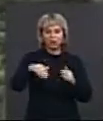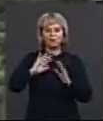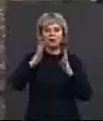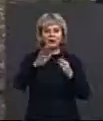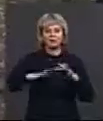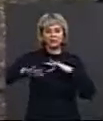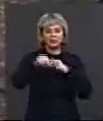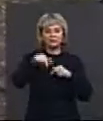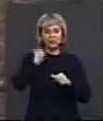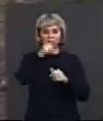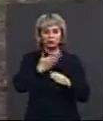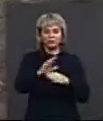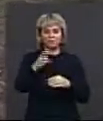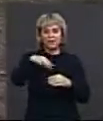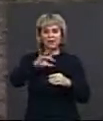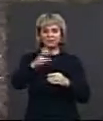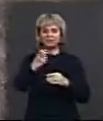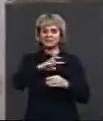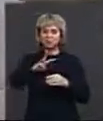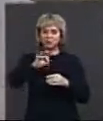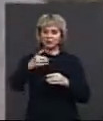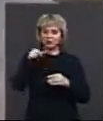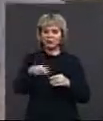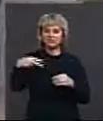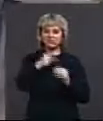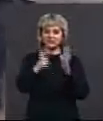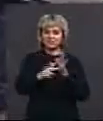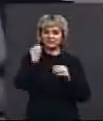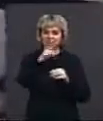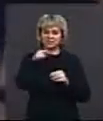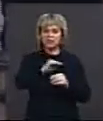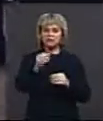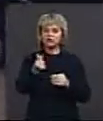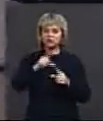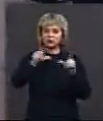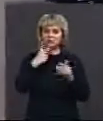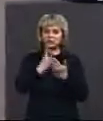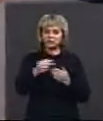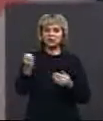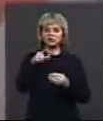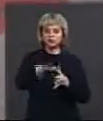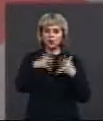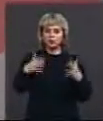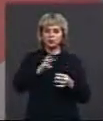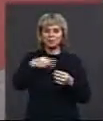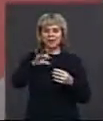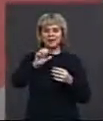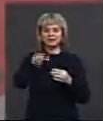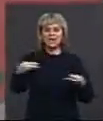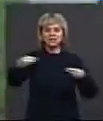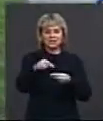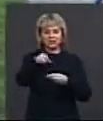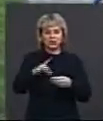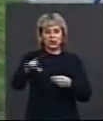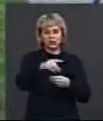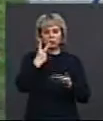парков, площадей в этом году выделено 1 200 000 000 рублей. В 2018-м федеральный бюджет предусмотрел еще больше миллиарда.